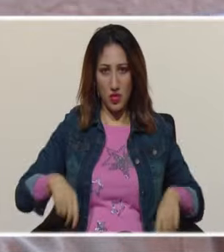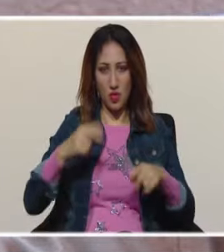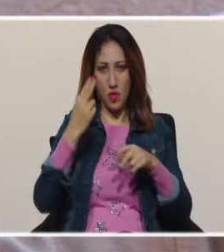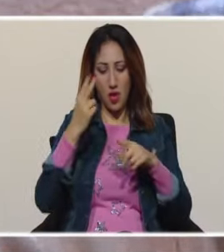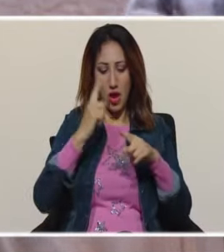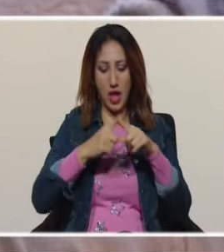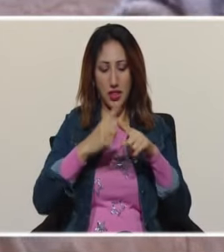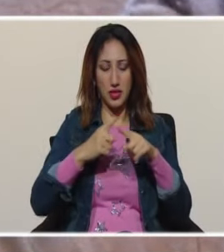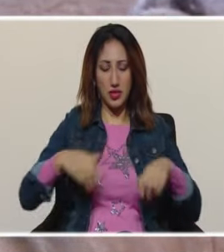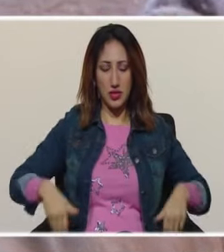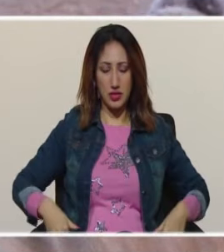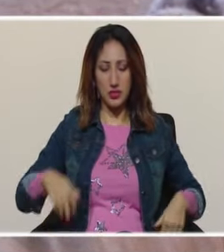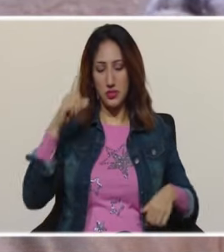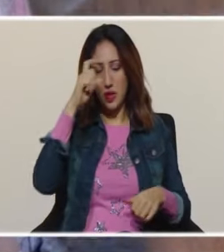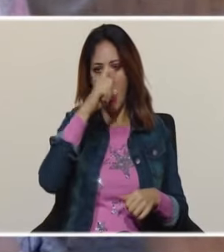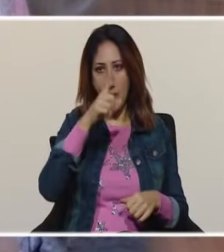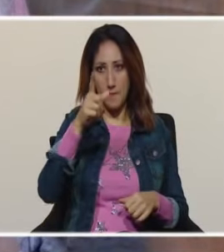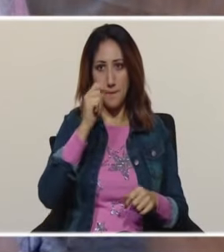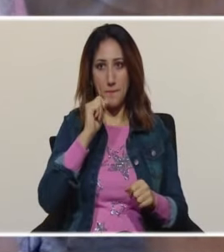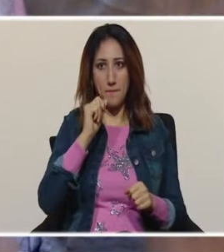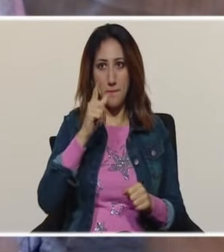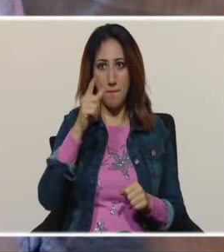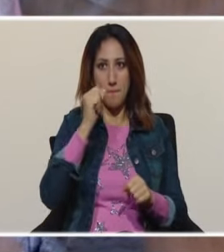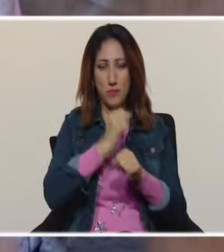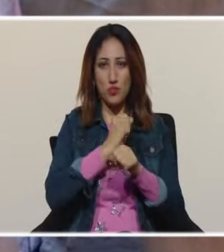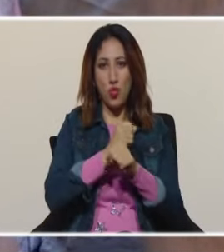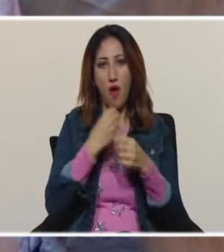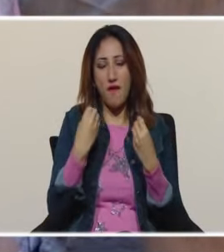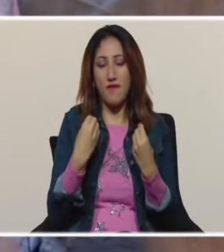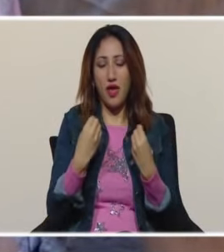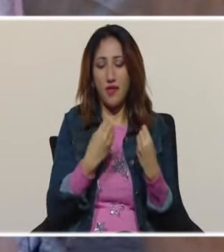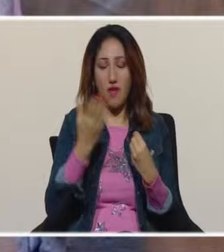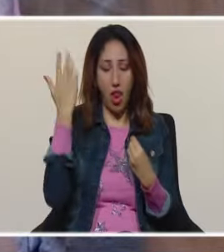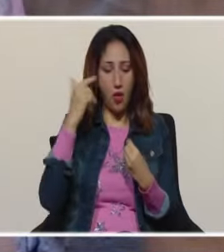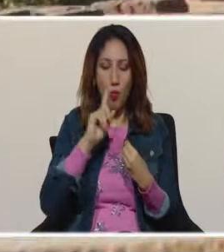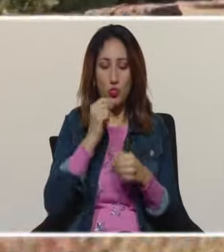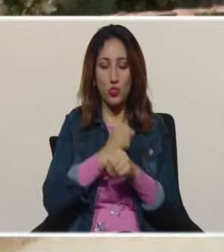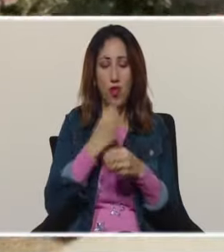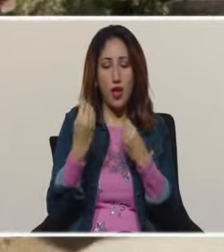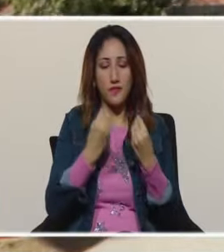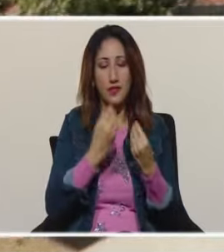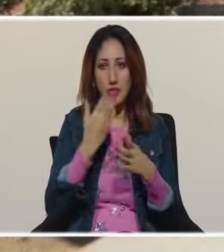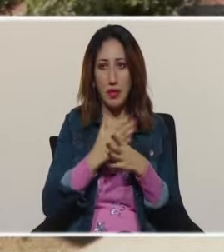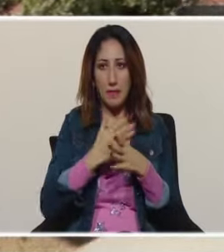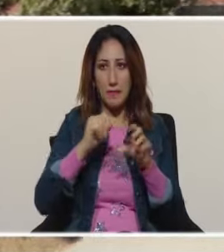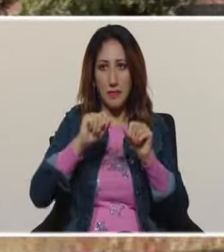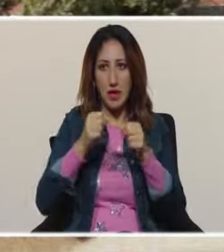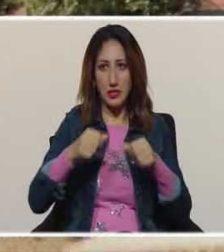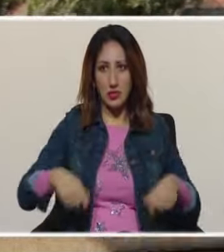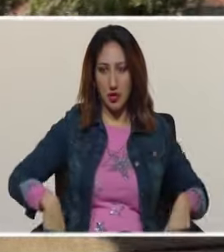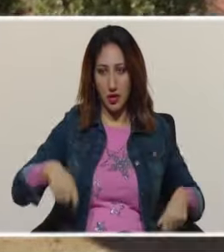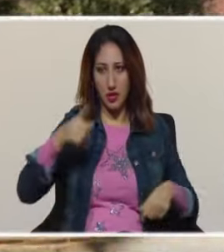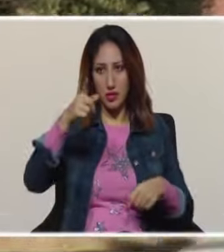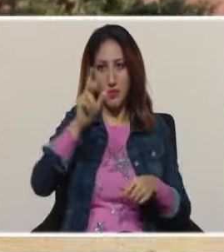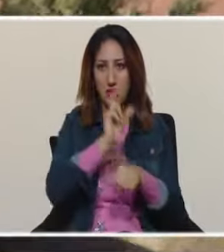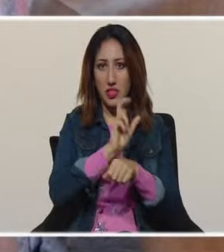بسكة حوض المية برضو عمت لمني في الشغل، برضو شغال برضو شغل خفيف، ما قدرش أشتغل زي الأول، من زي الأول يعني زي الطبيعي. هنا ما منسلف من ده وما نسلف